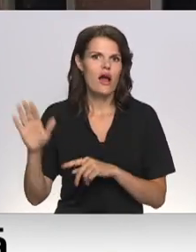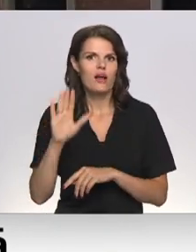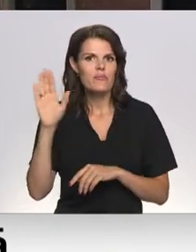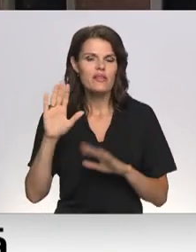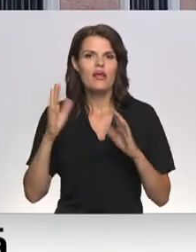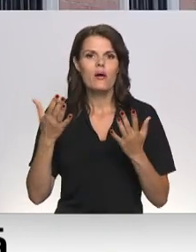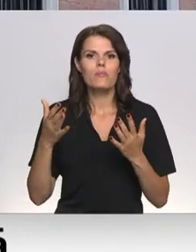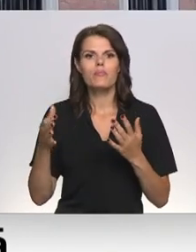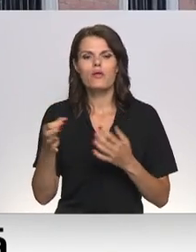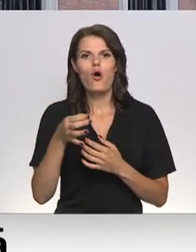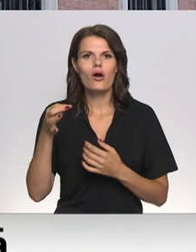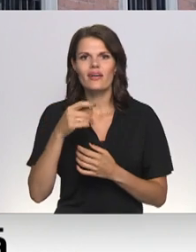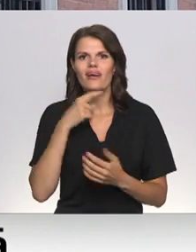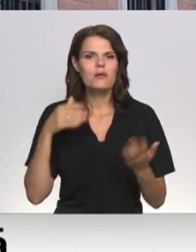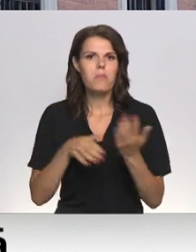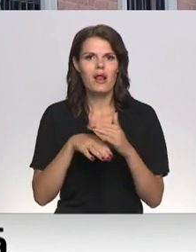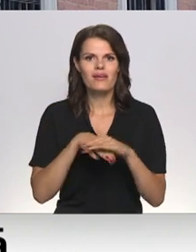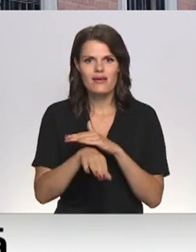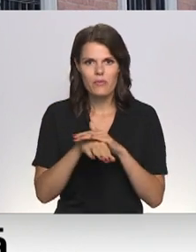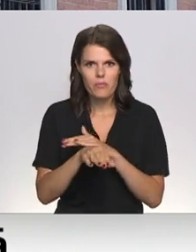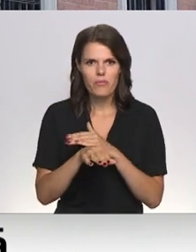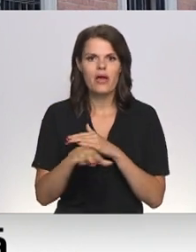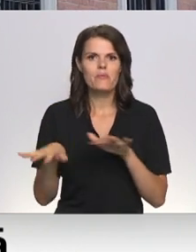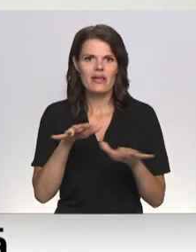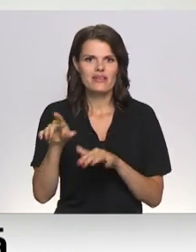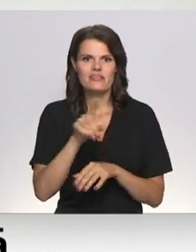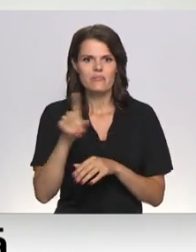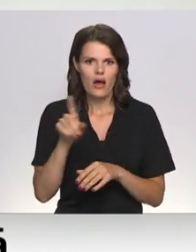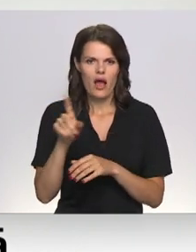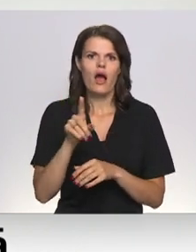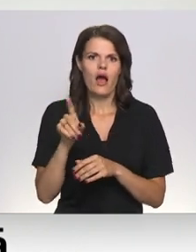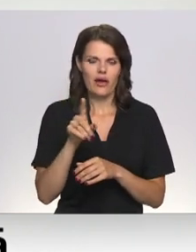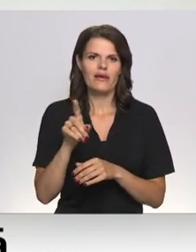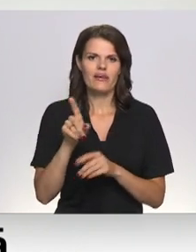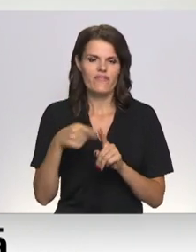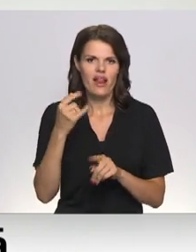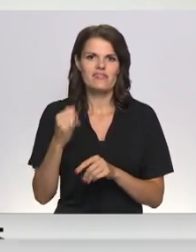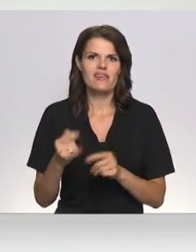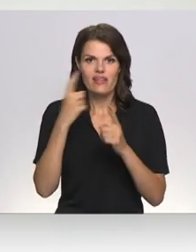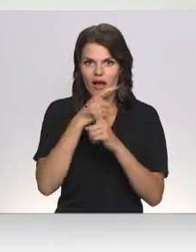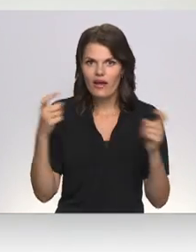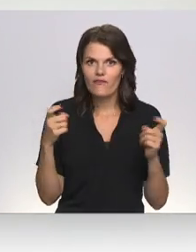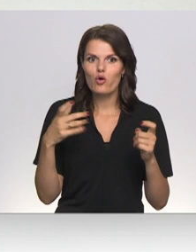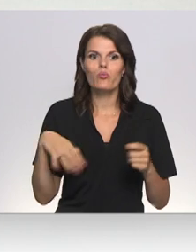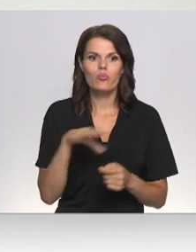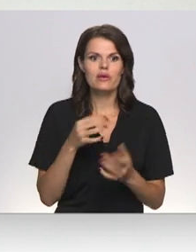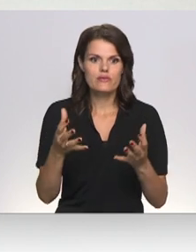Bet organizācijas Gribu palīdzēt bēgļiem rīcība esot skaudrākas ziņas. Pēc mūsu rīcībā esošās